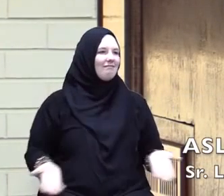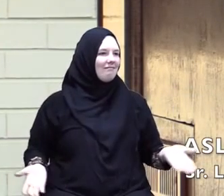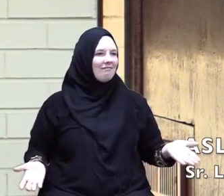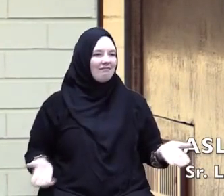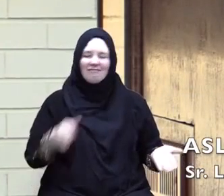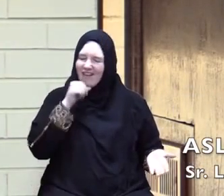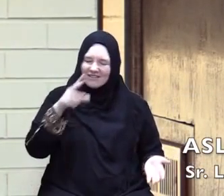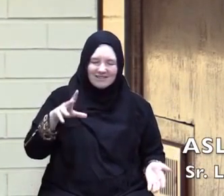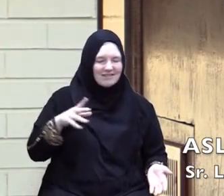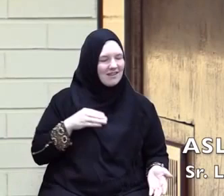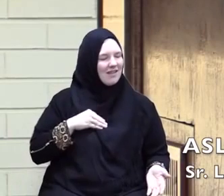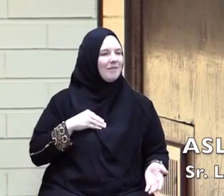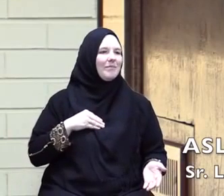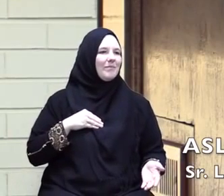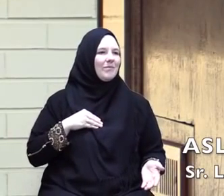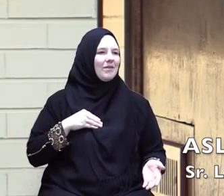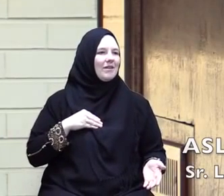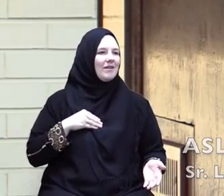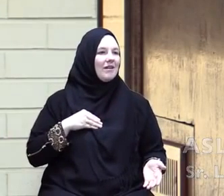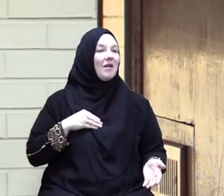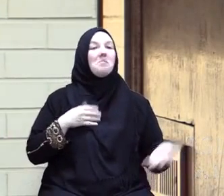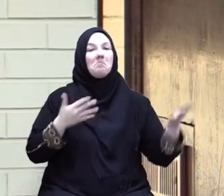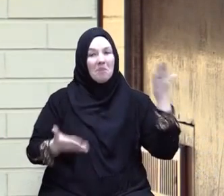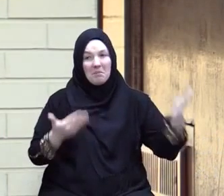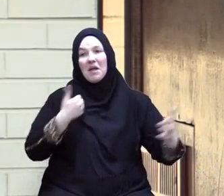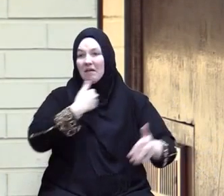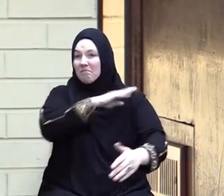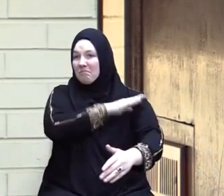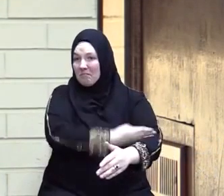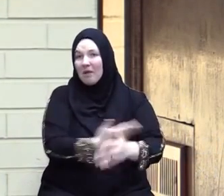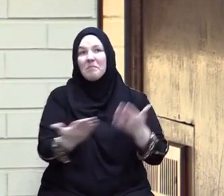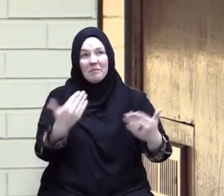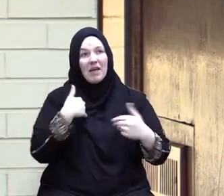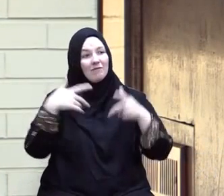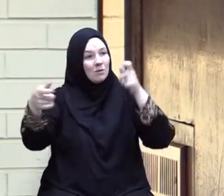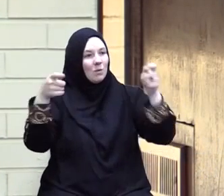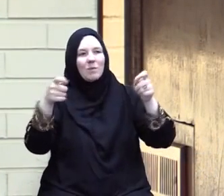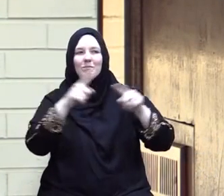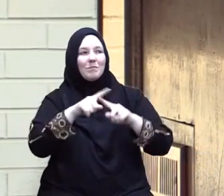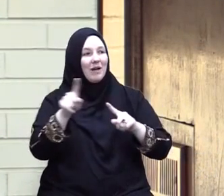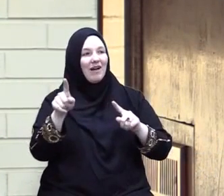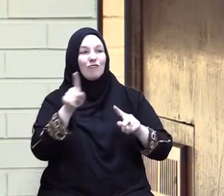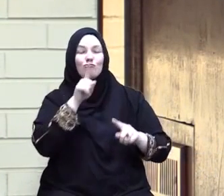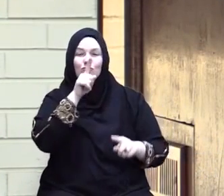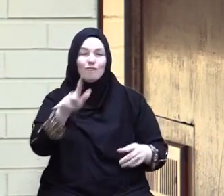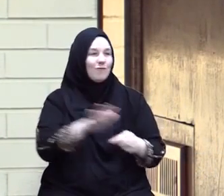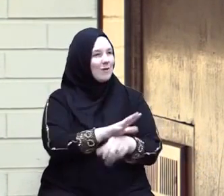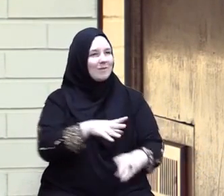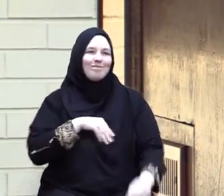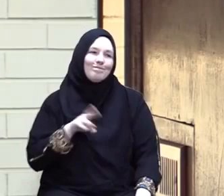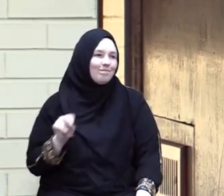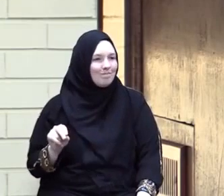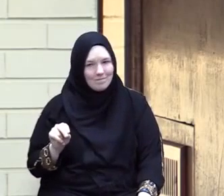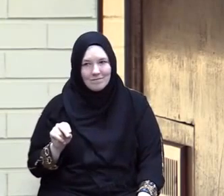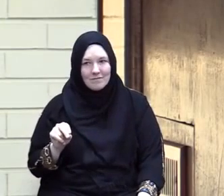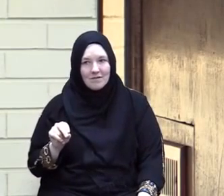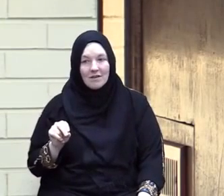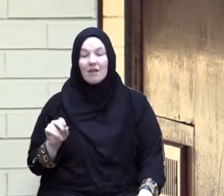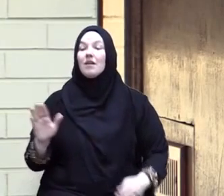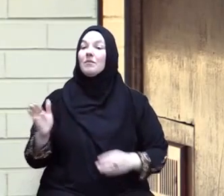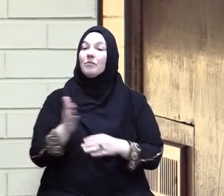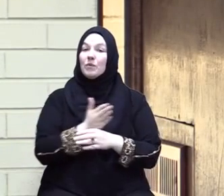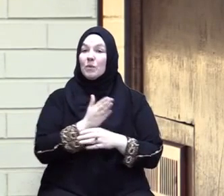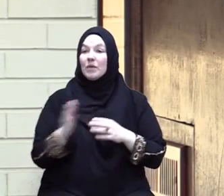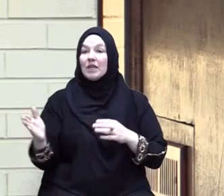wants. وَتِلْكَ الْأَيَّامُ نُدَاوِلُهَا بَيْنَ النَّاسِ. And Allah is telling us this, that He is turning the days